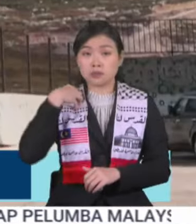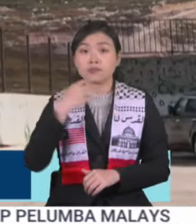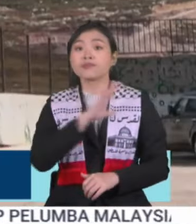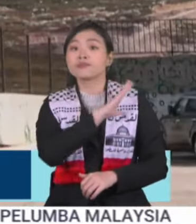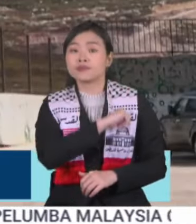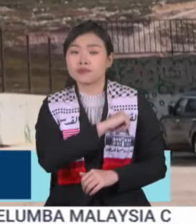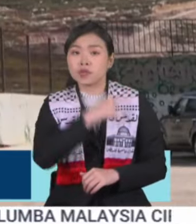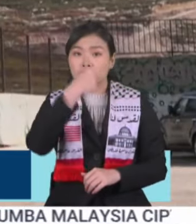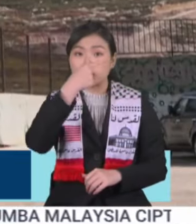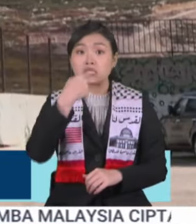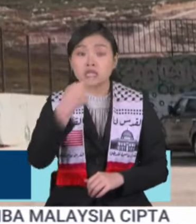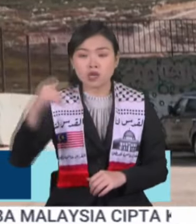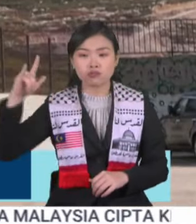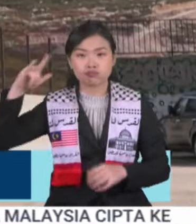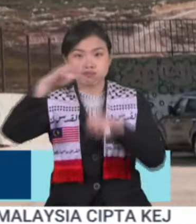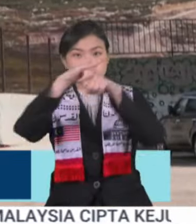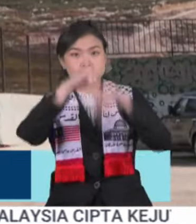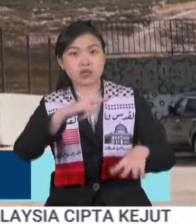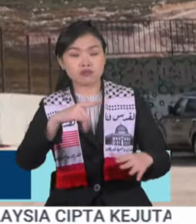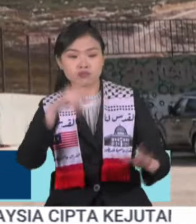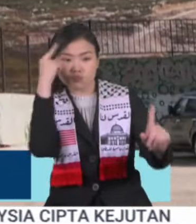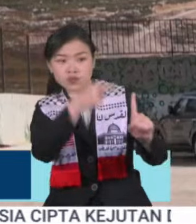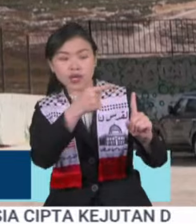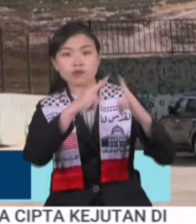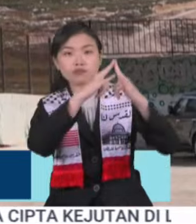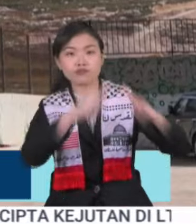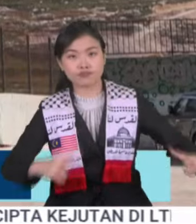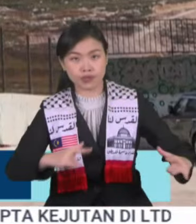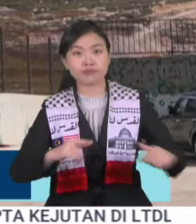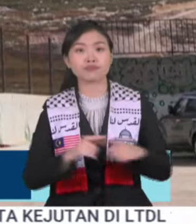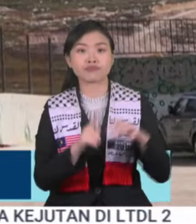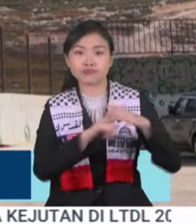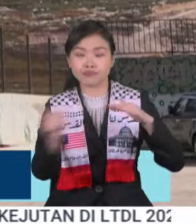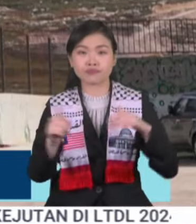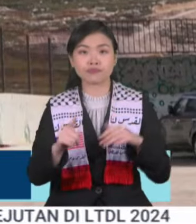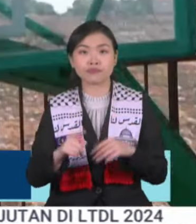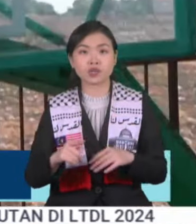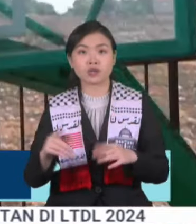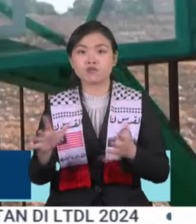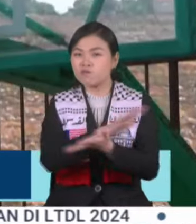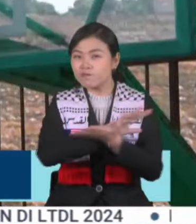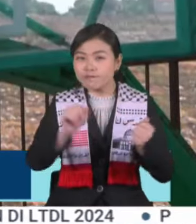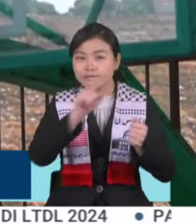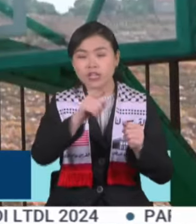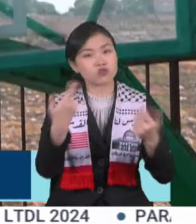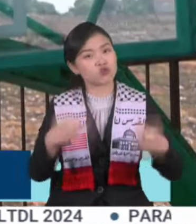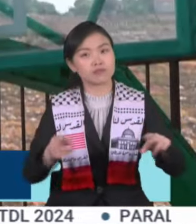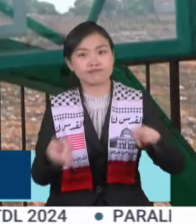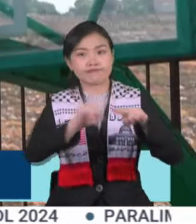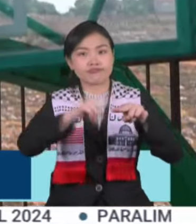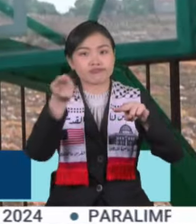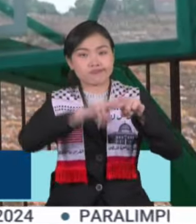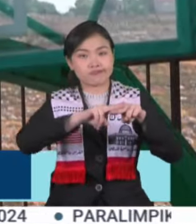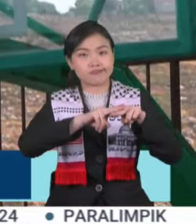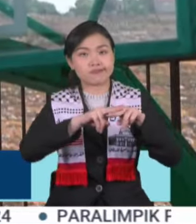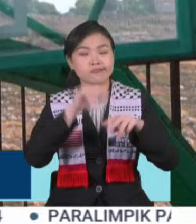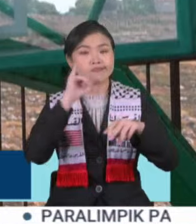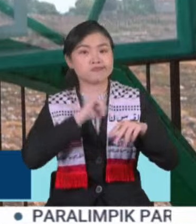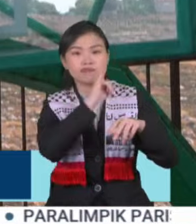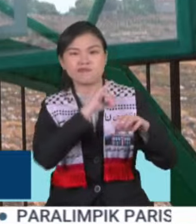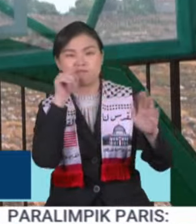Palestin, serangan menyasarkan kem pelarian Nur Syams. Keganasan di Tebing Barat telah meningkat seiring dengan pencerobohan Israel di